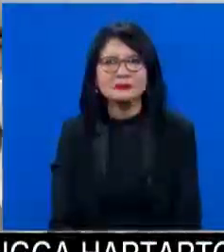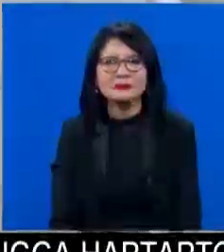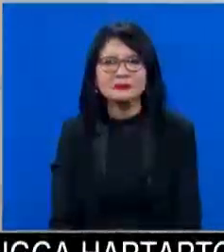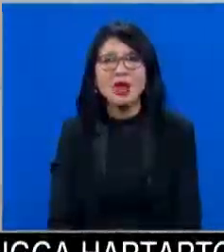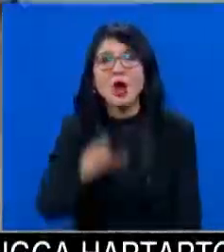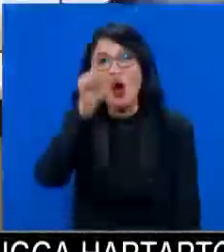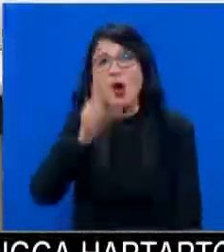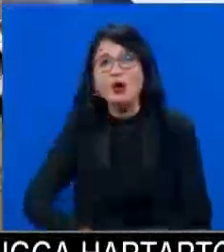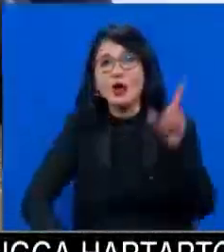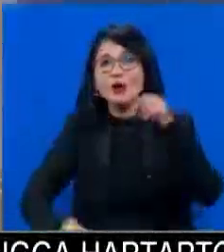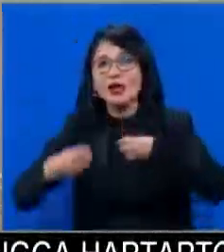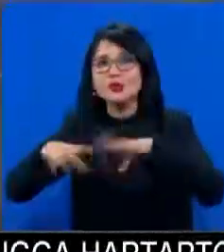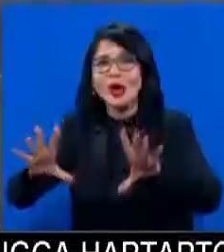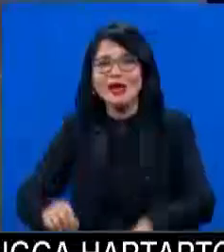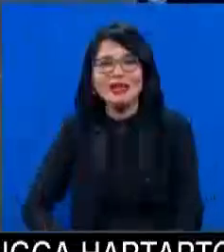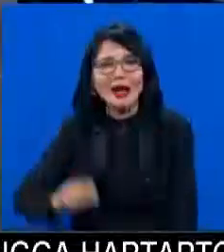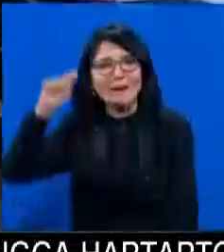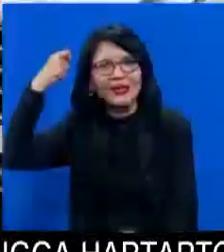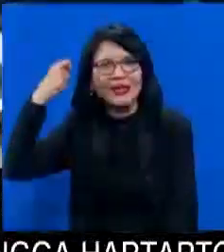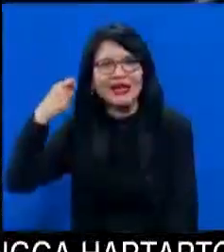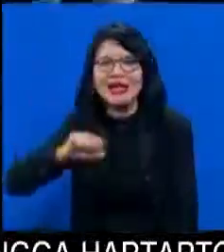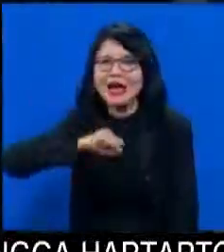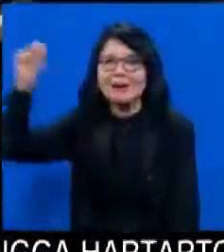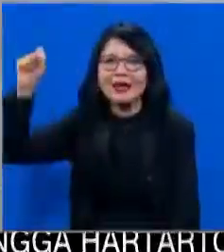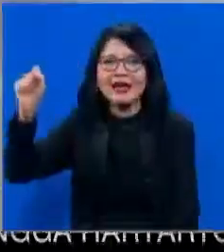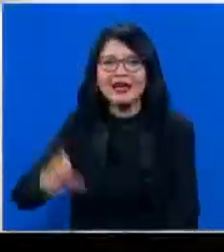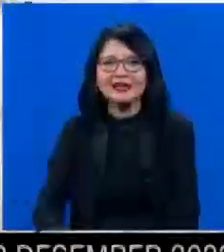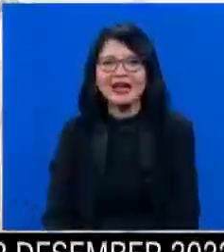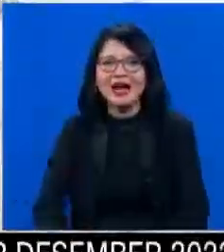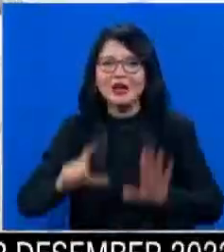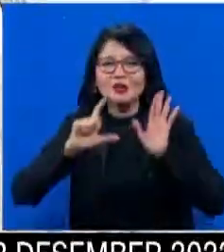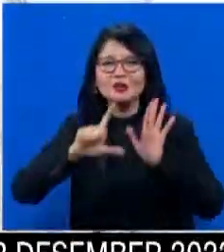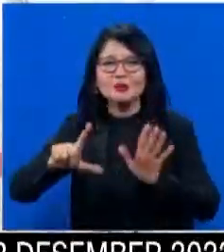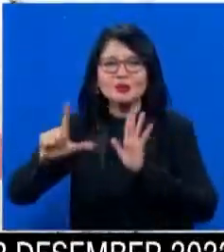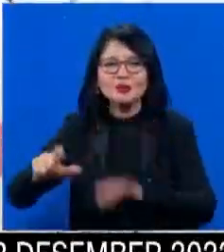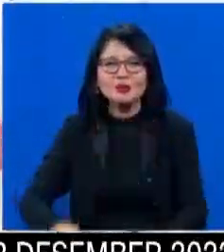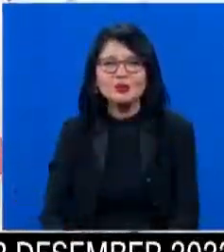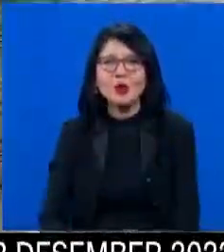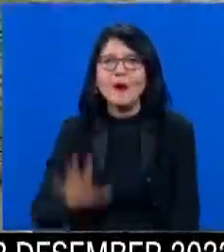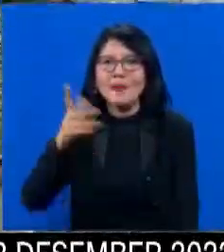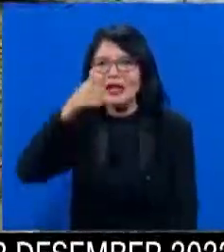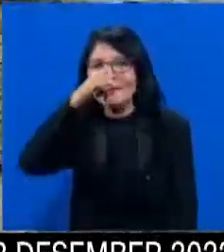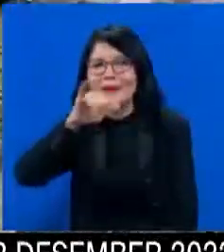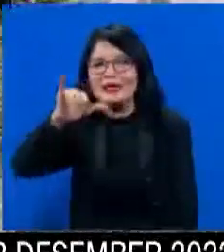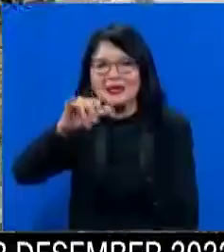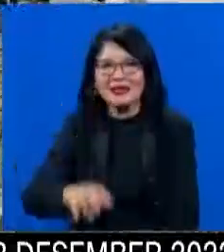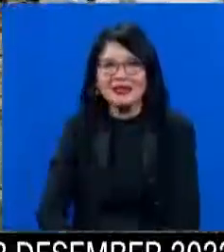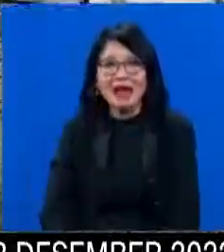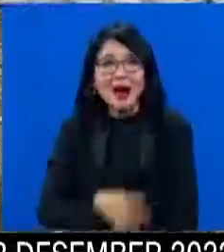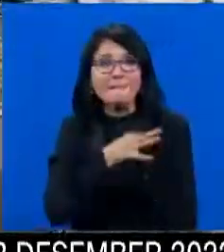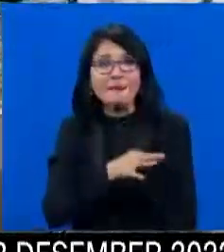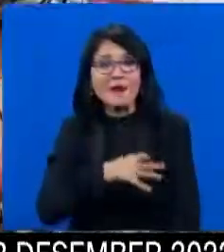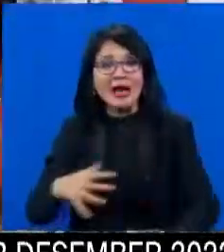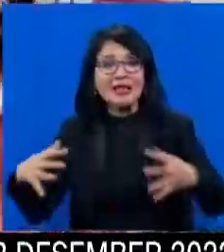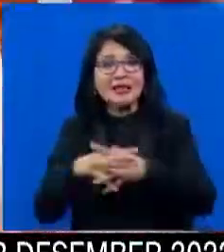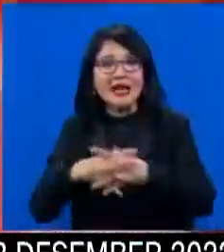Pedagang musiman menjelang peringatan Hari Kemerdekaan ke-77 Republik Indonesia mulai menjamur di Pandeglang, Banten. Mereka memanfaatkan lahan